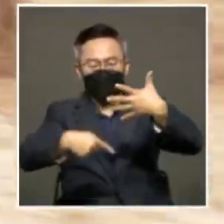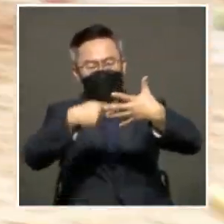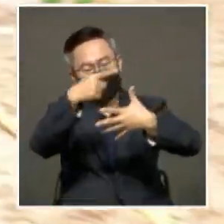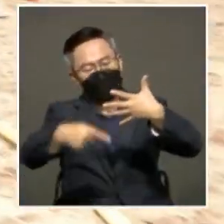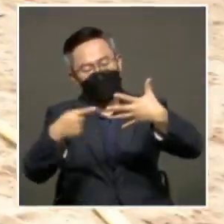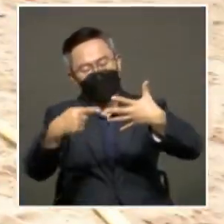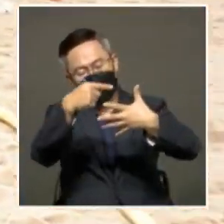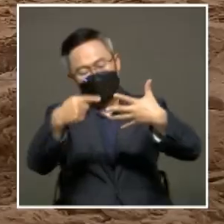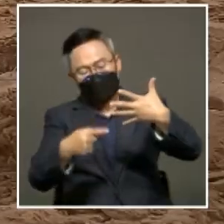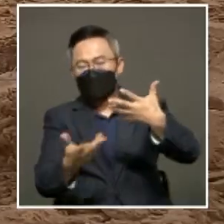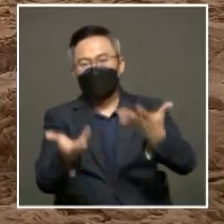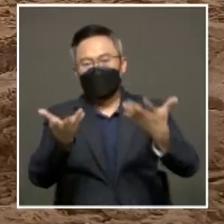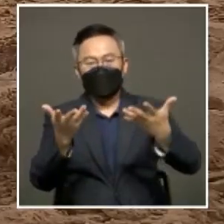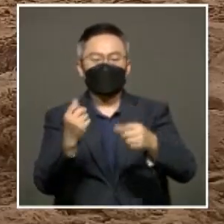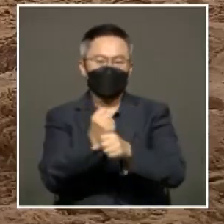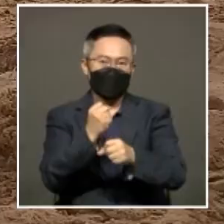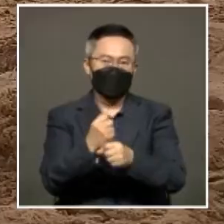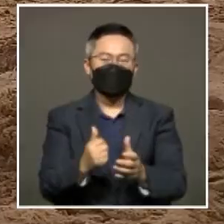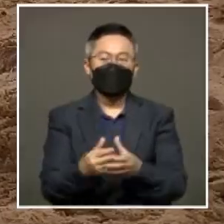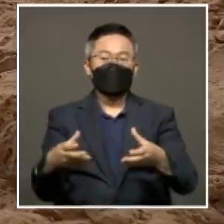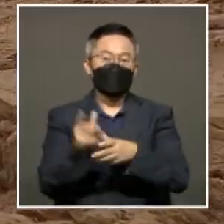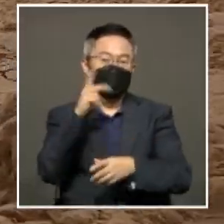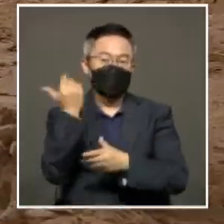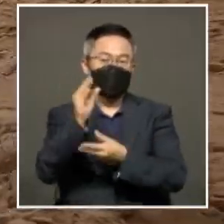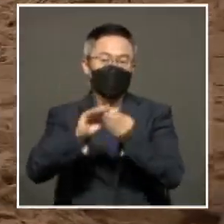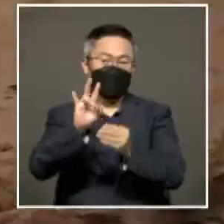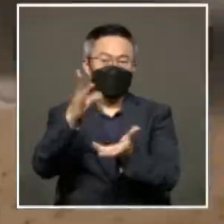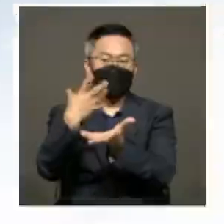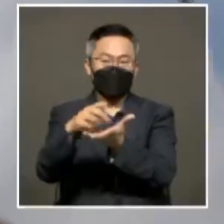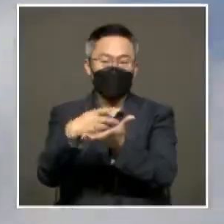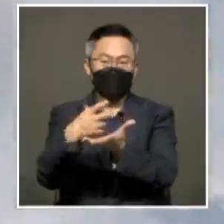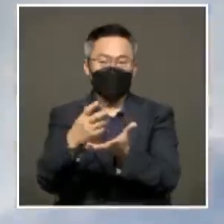วิศรุตสุขเจริญถ่ายภาพกรีกทิพย์มาศทีมข่าวทีสปอร์ต7รายงาน